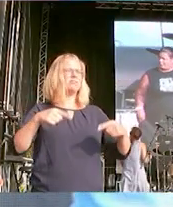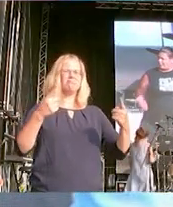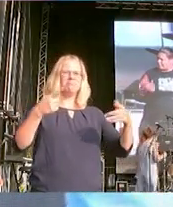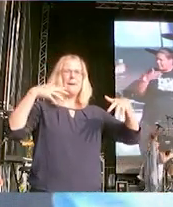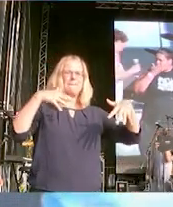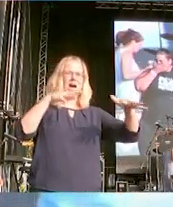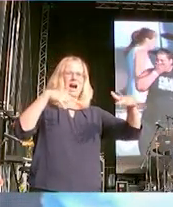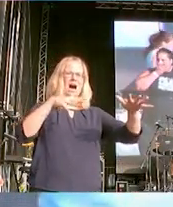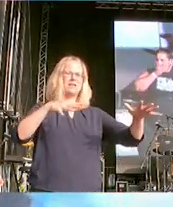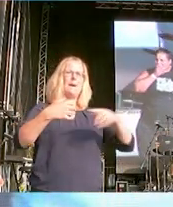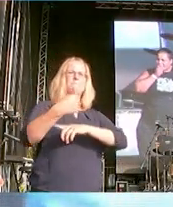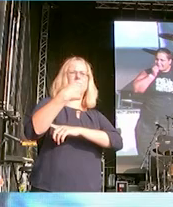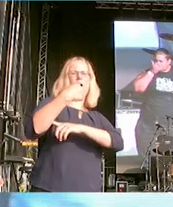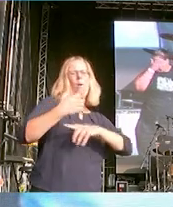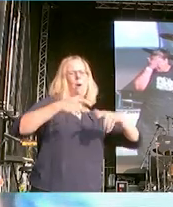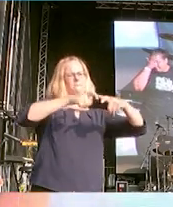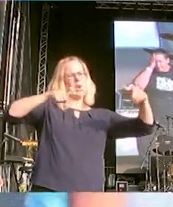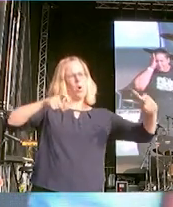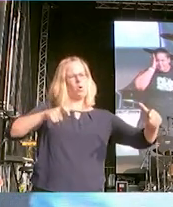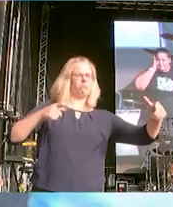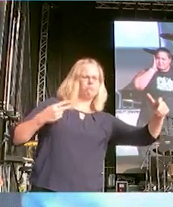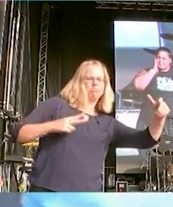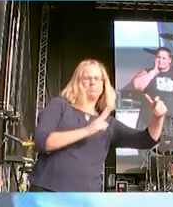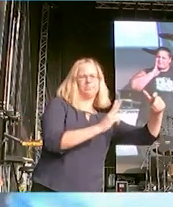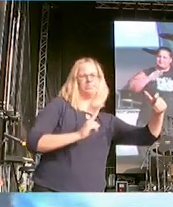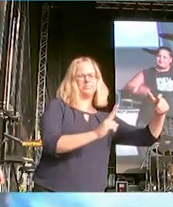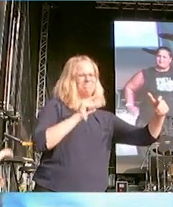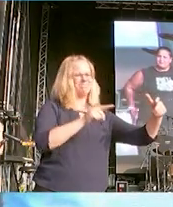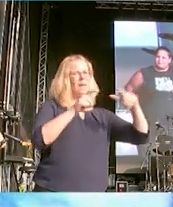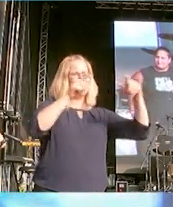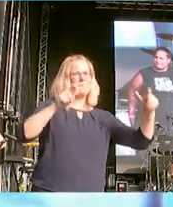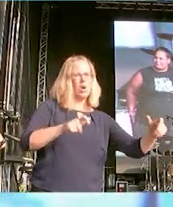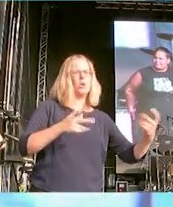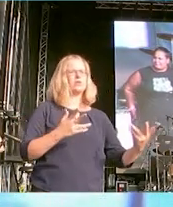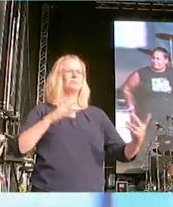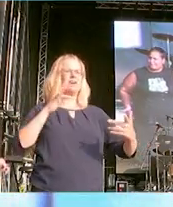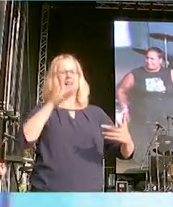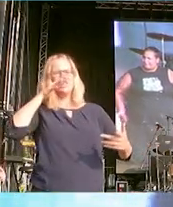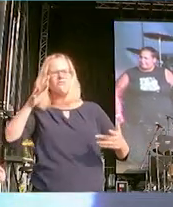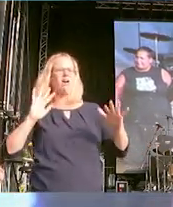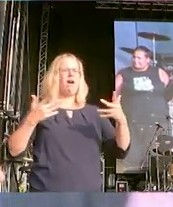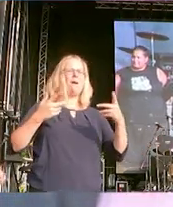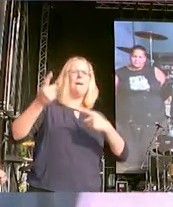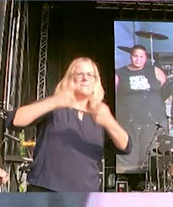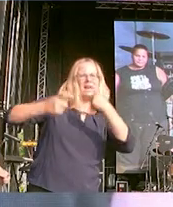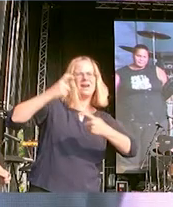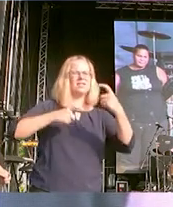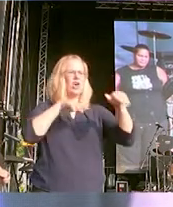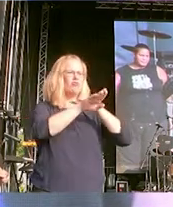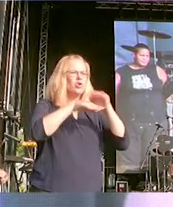Parade Power Block. Ein Block von Antifa, von Migrantinnen, von Geflüchteten,